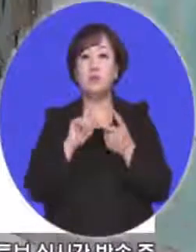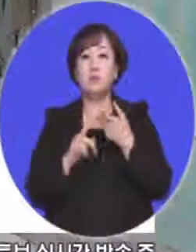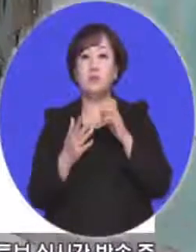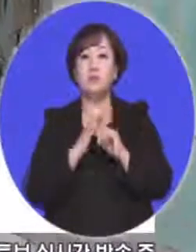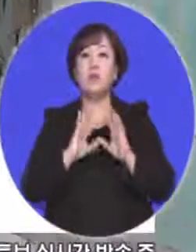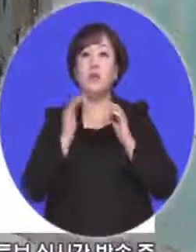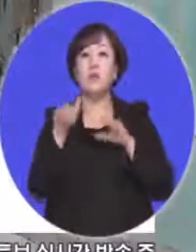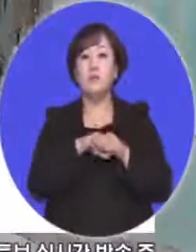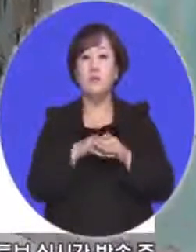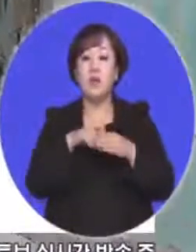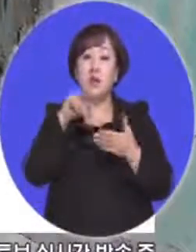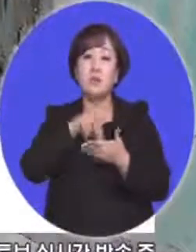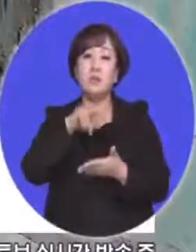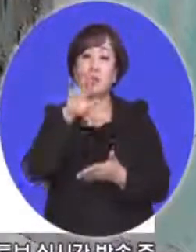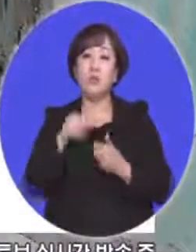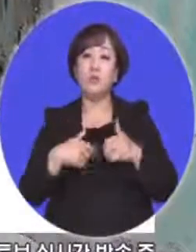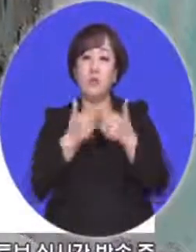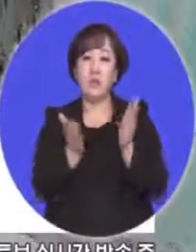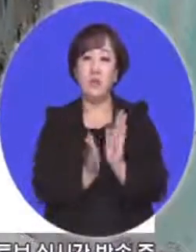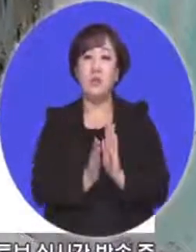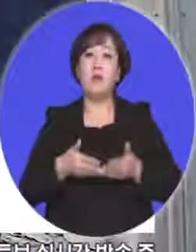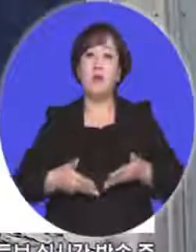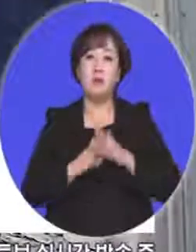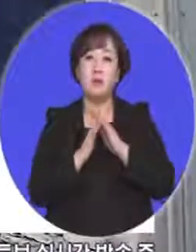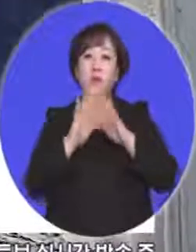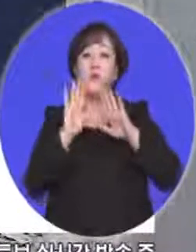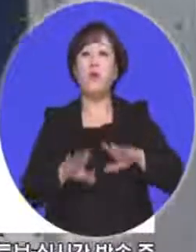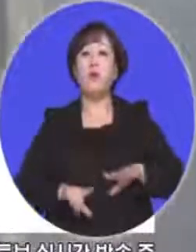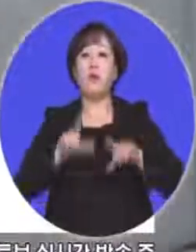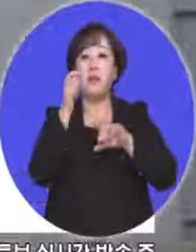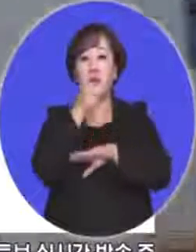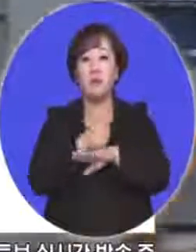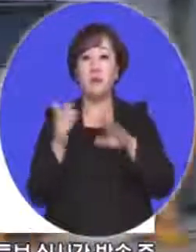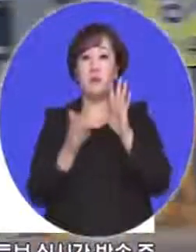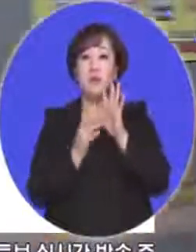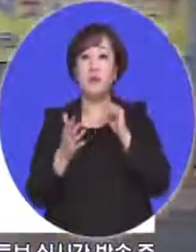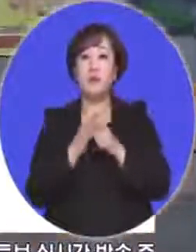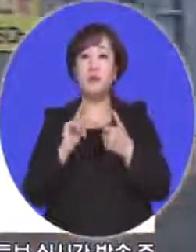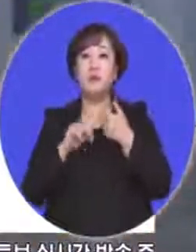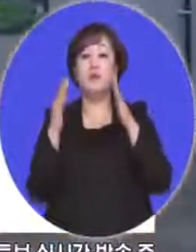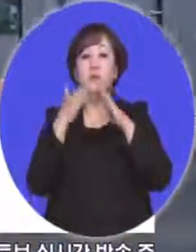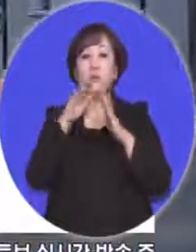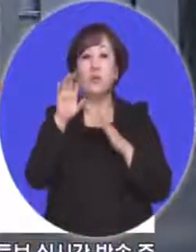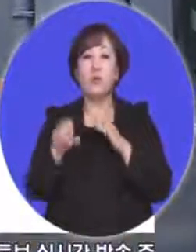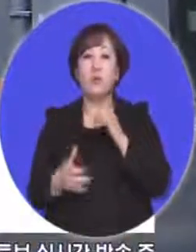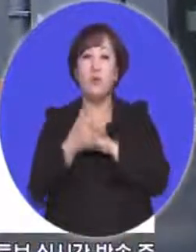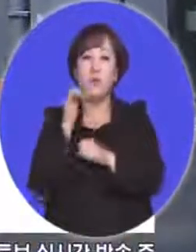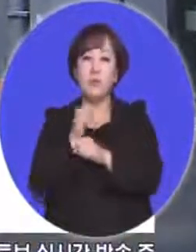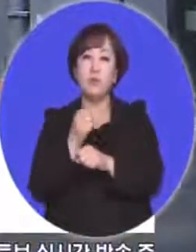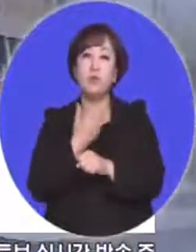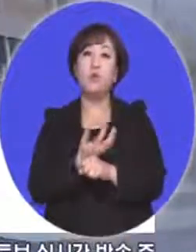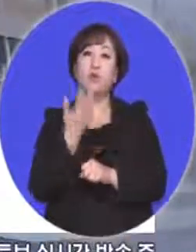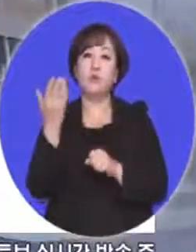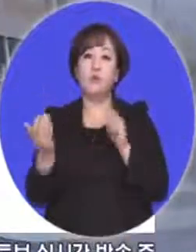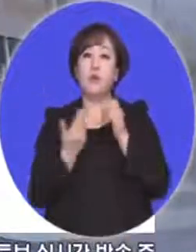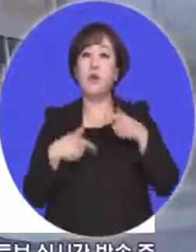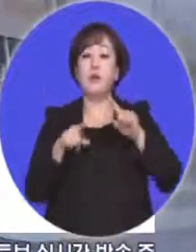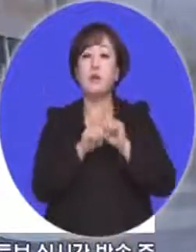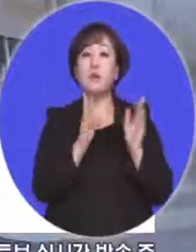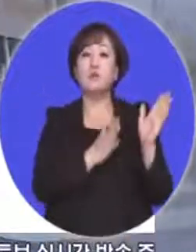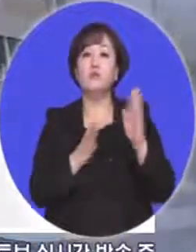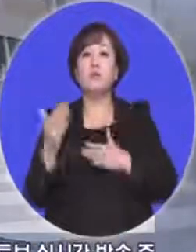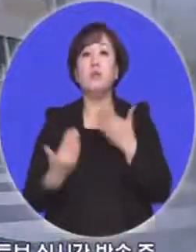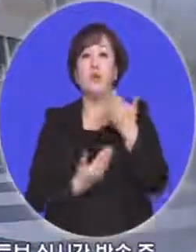문화센터 건립공사가 한창입니다. 올해 안에 완공될 센터는 게스트하우스를 운영하고 이주민과 지역 주민을 위한 문화